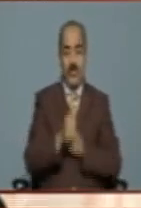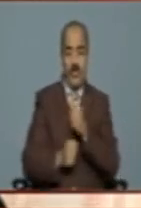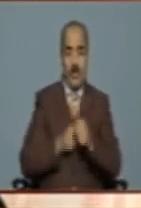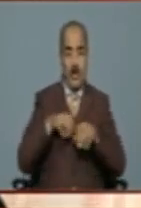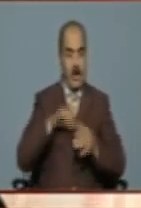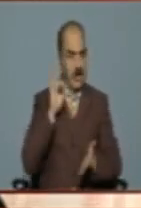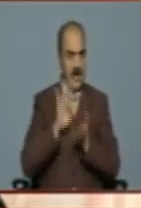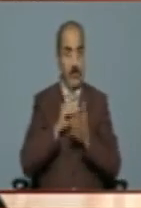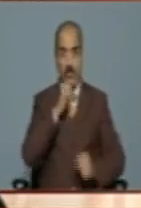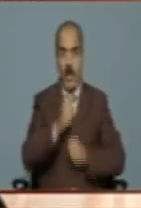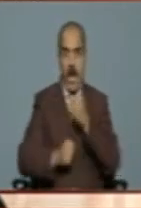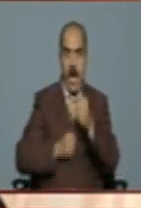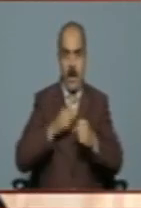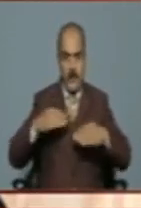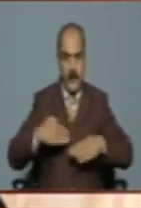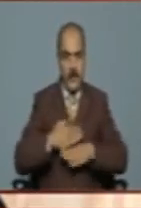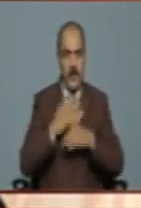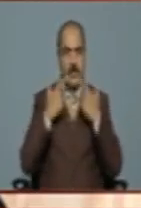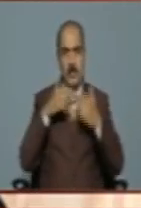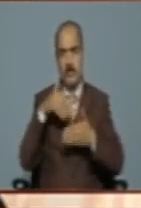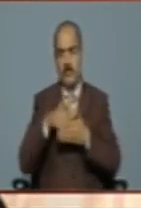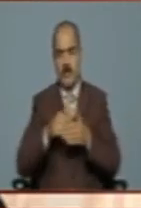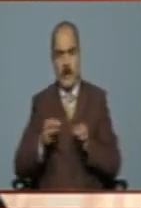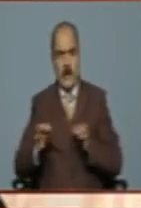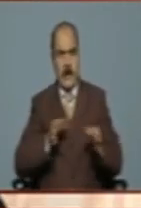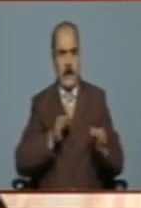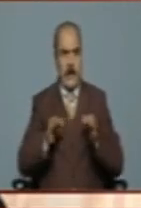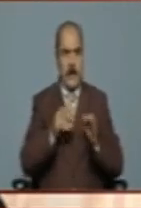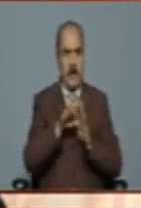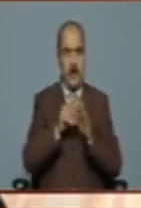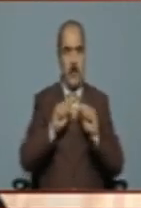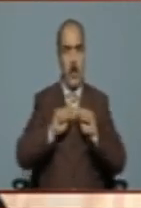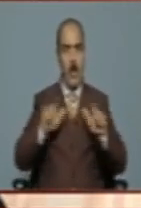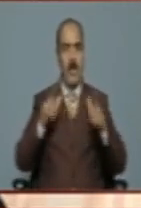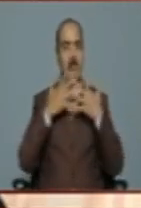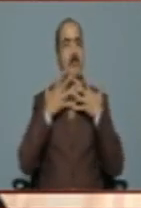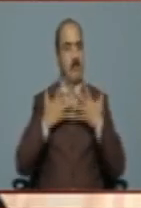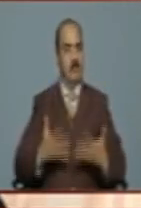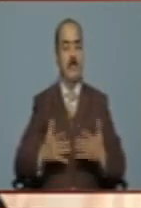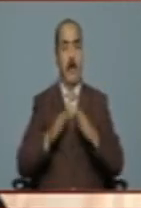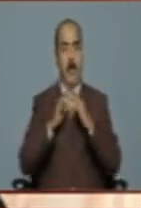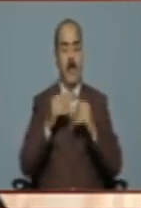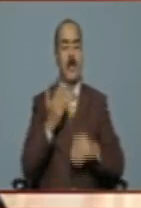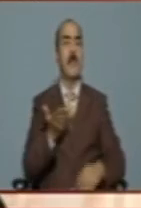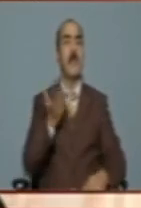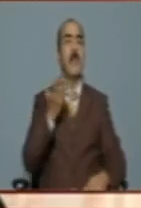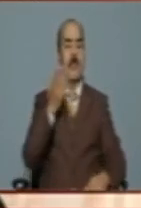كي تخرج العملية الانتخابية بالصورة التي تعبر عن قدر مصر ومكانتها.